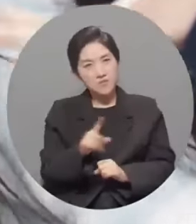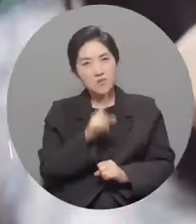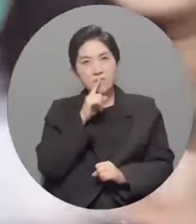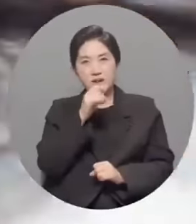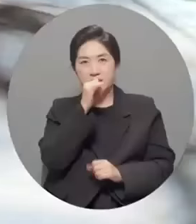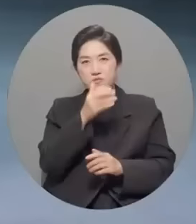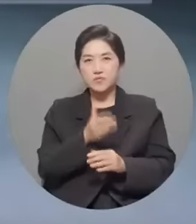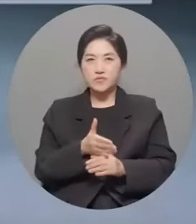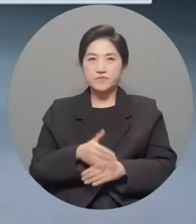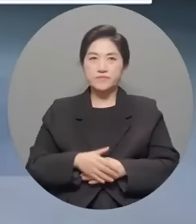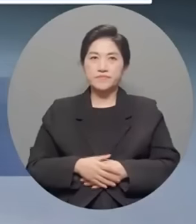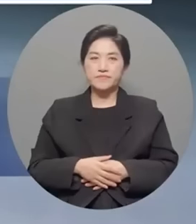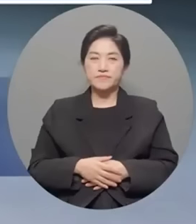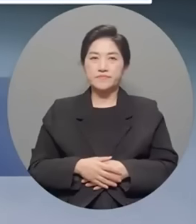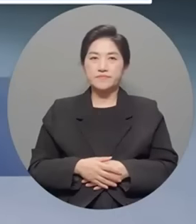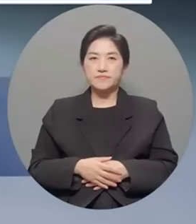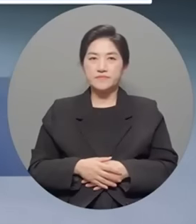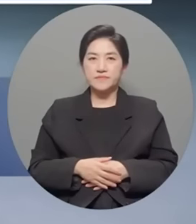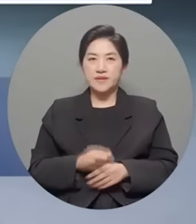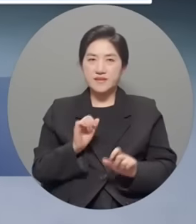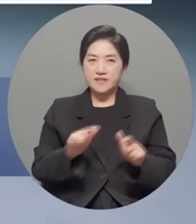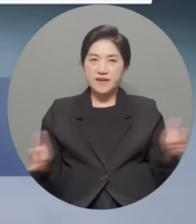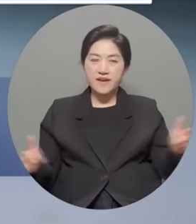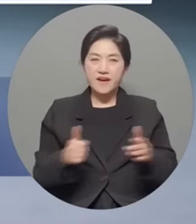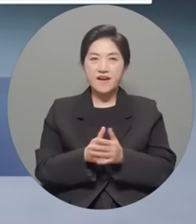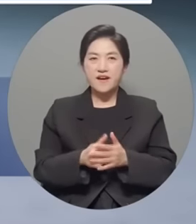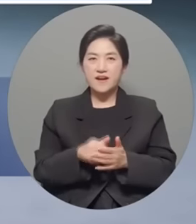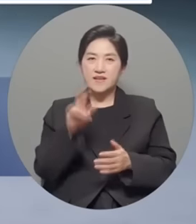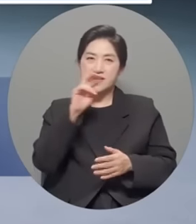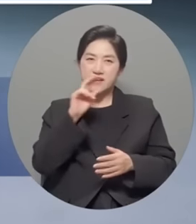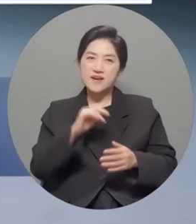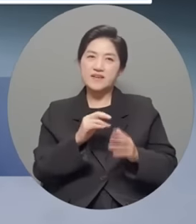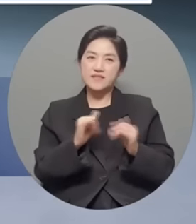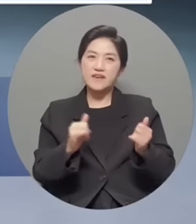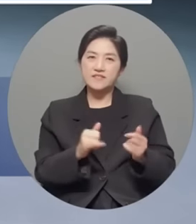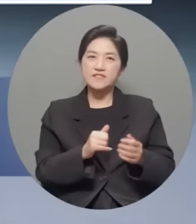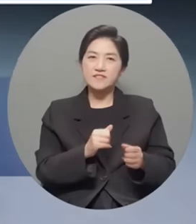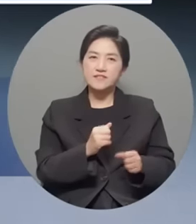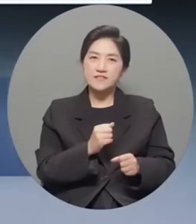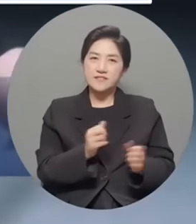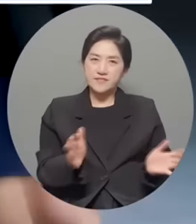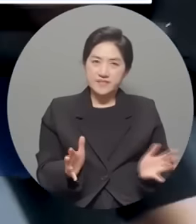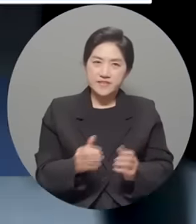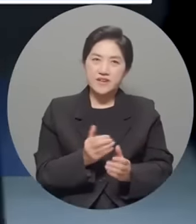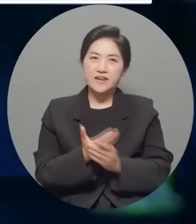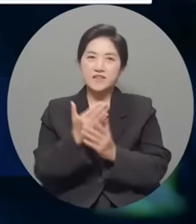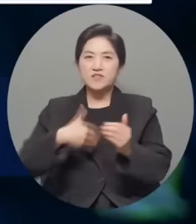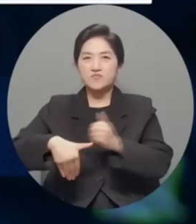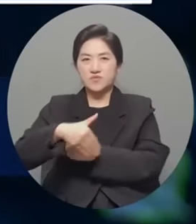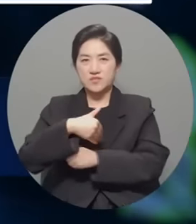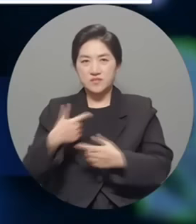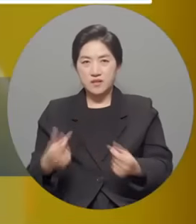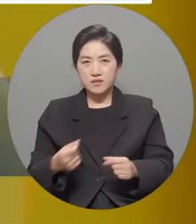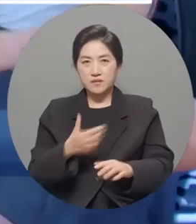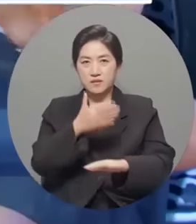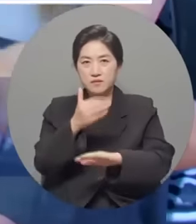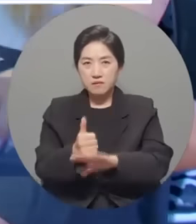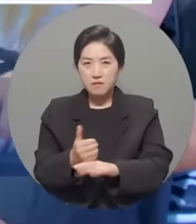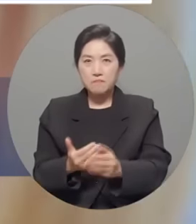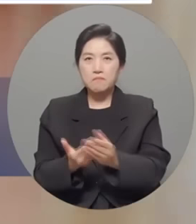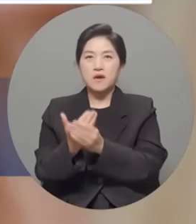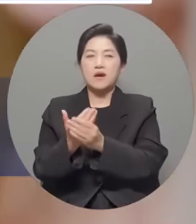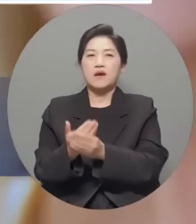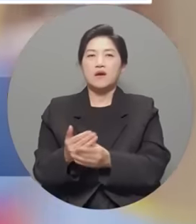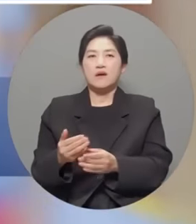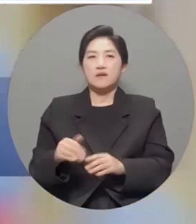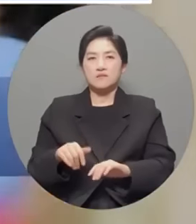나옵니다. 다양한 형태의 아티스트들을 내겠다 뭐 이런 흐름 안에서 했던 거 아닌가요? 다른 결과물이 나오다 보니까